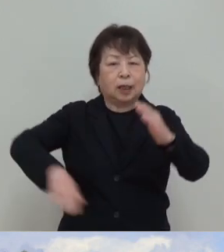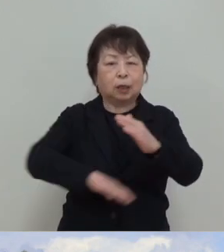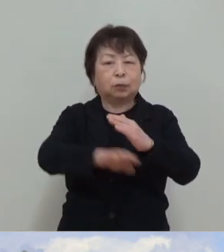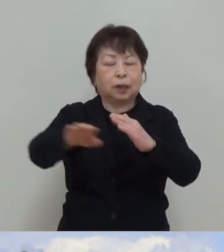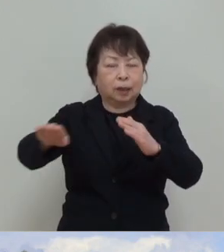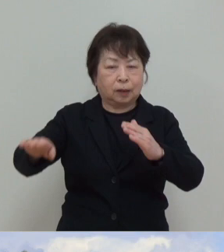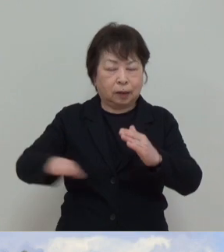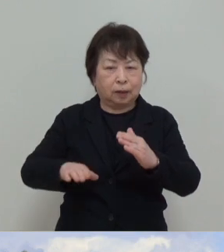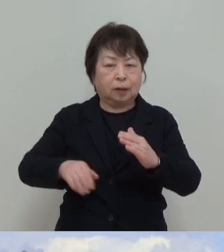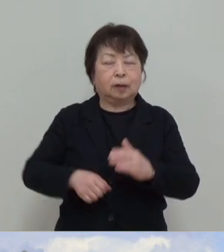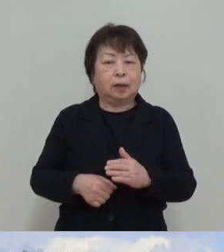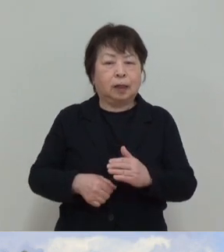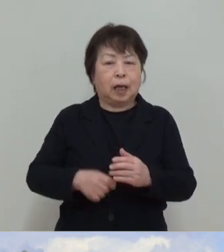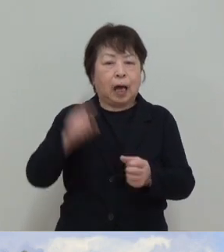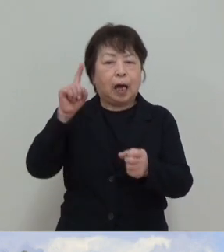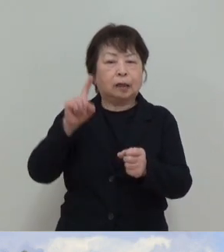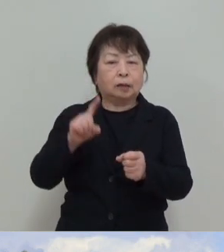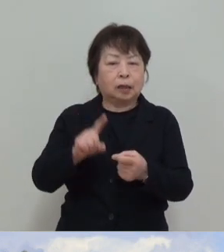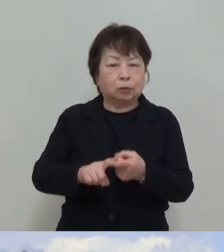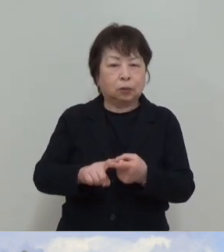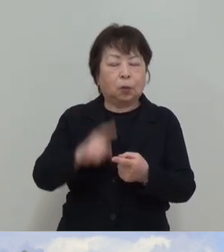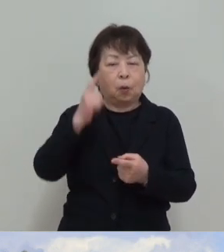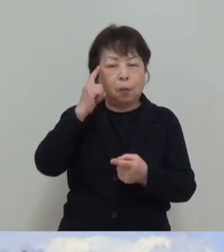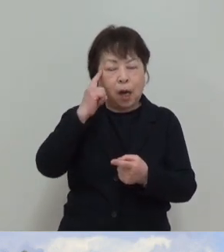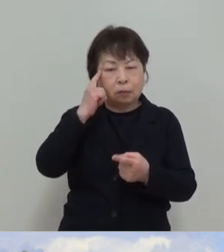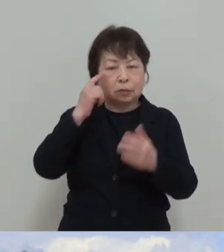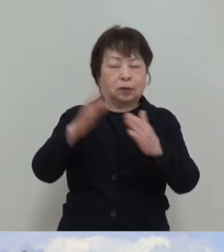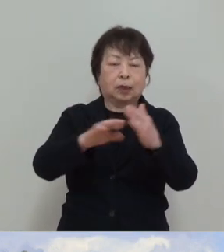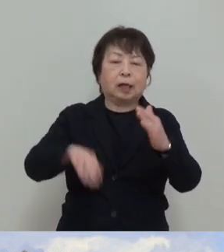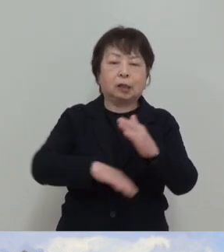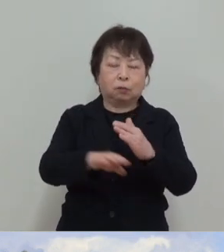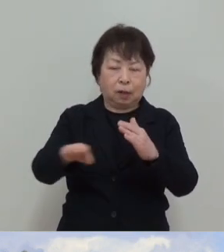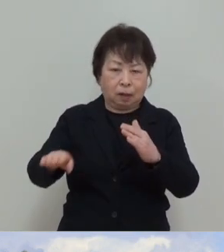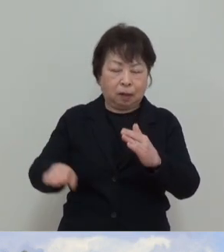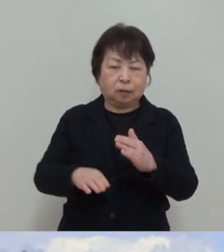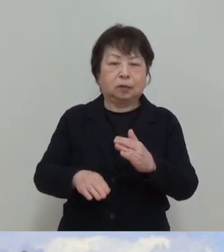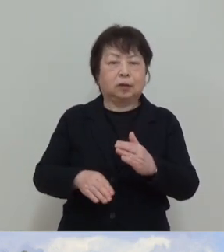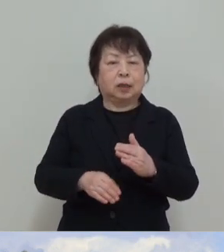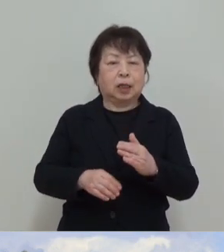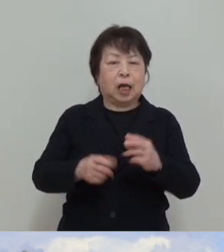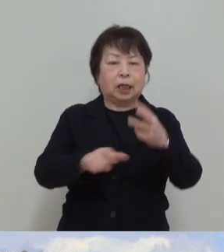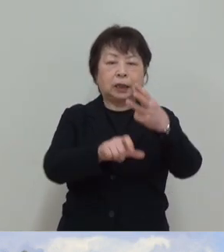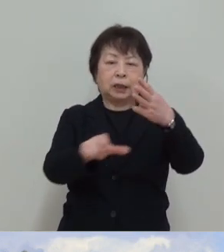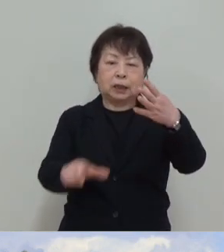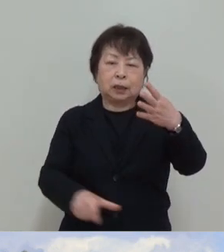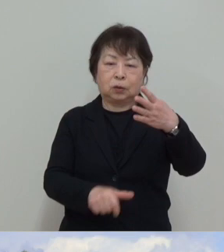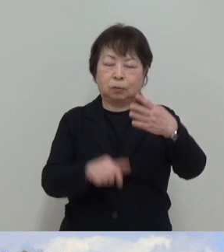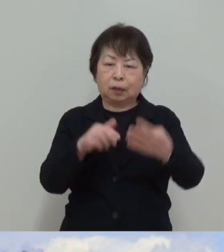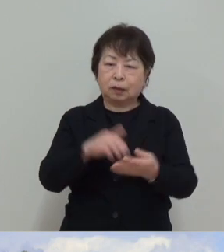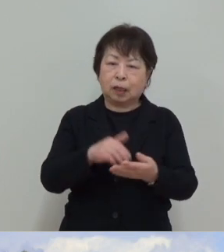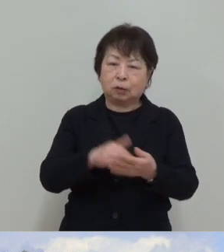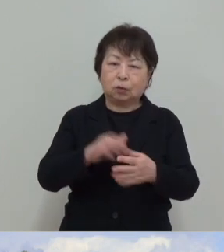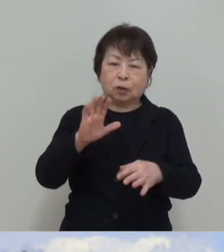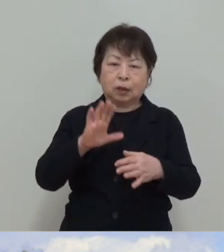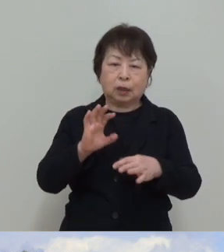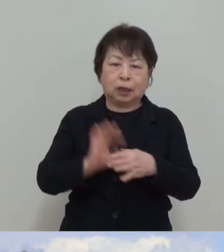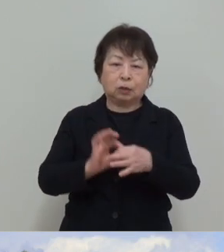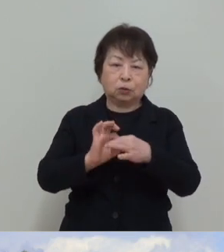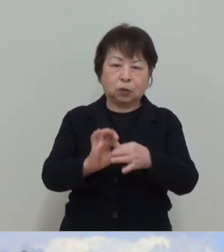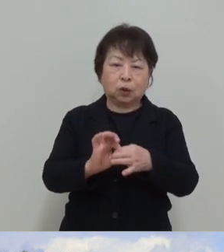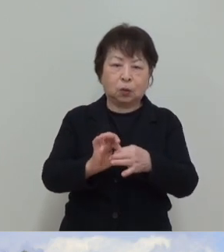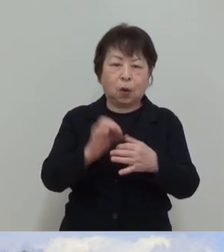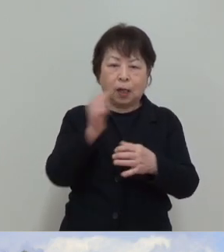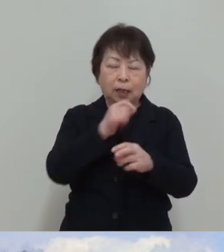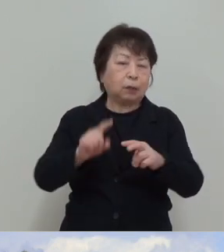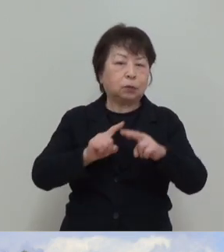ち、該当すると思われる世帯には4月末から手続きの案内を送